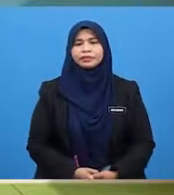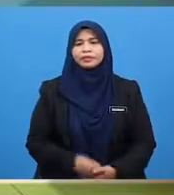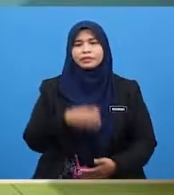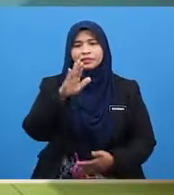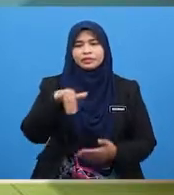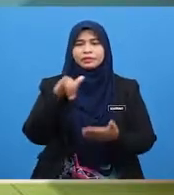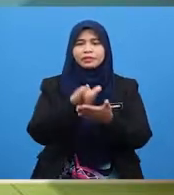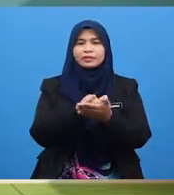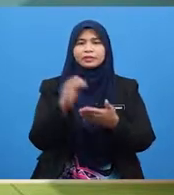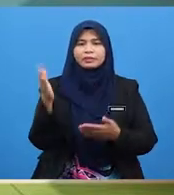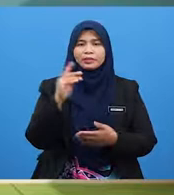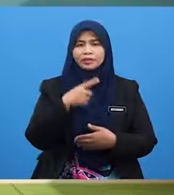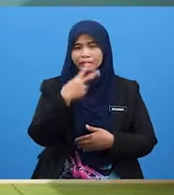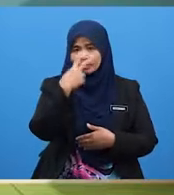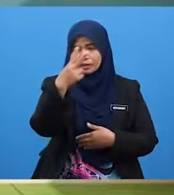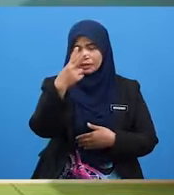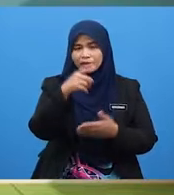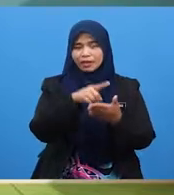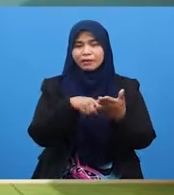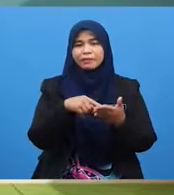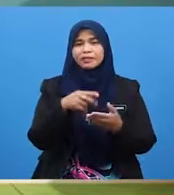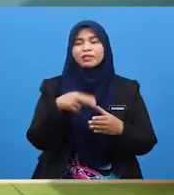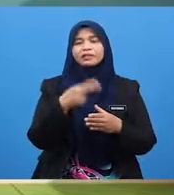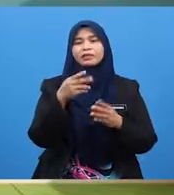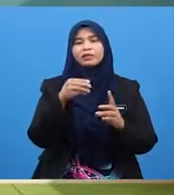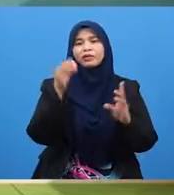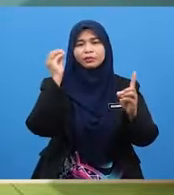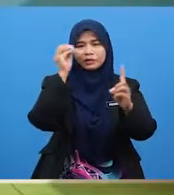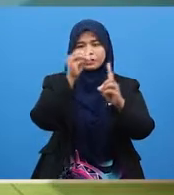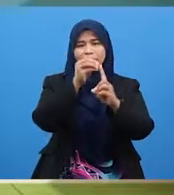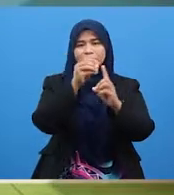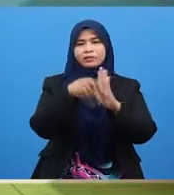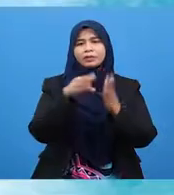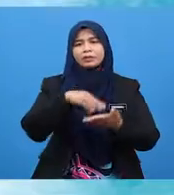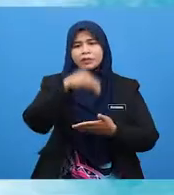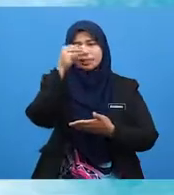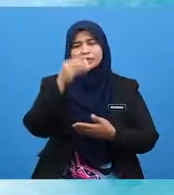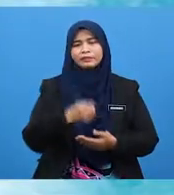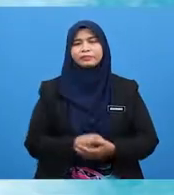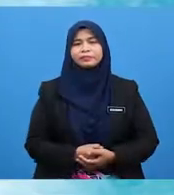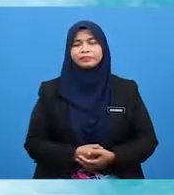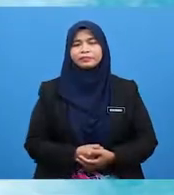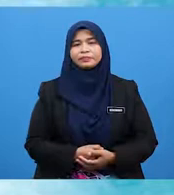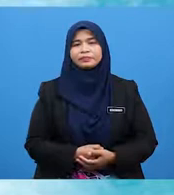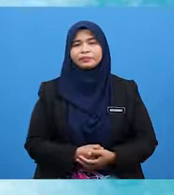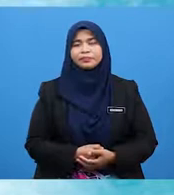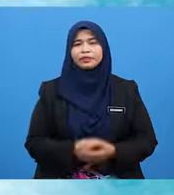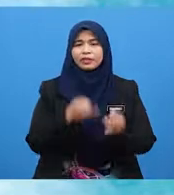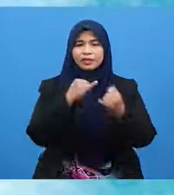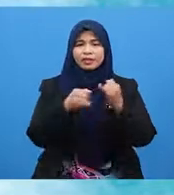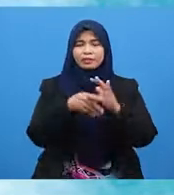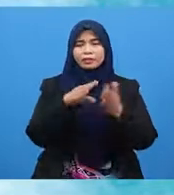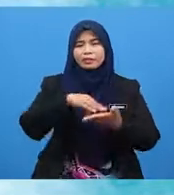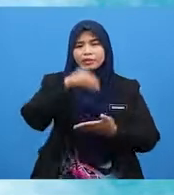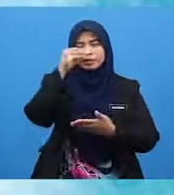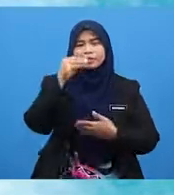itu, mari kita lihat apakah hasil pembelajaran daripada tajuk ini. Di akhir pembelajaran